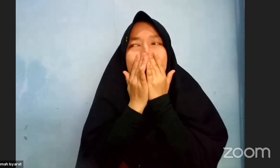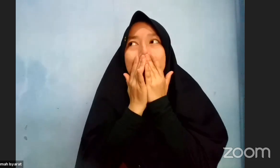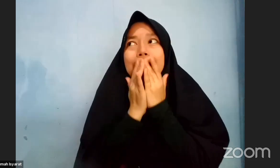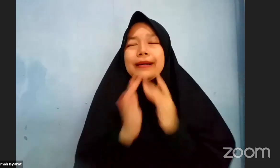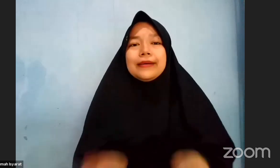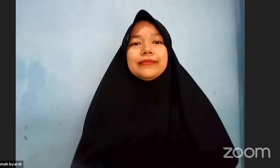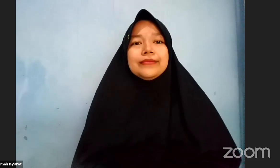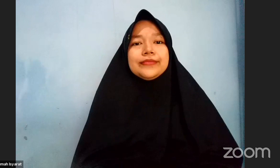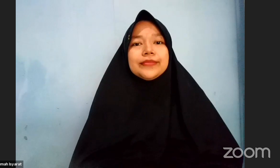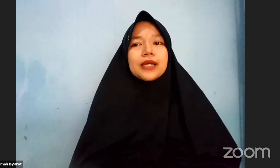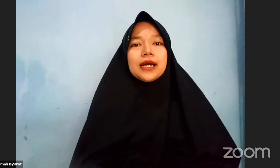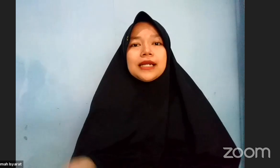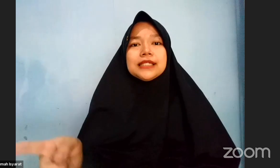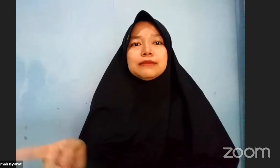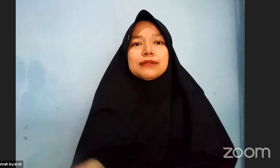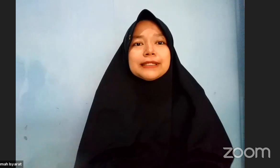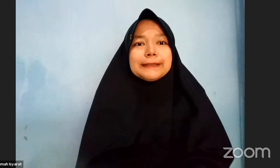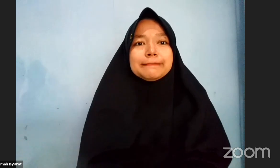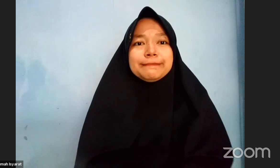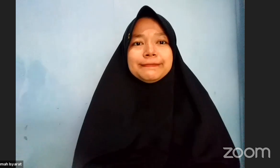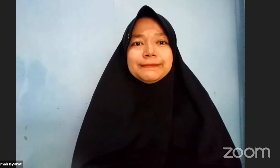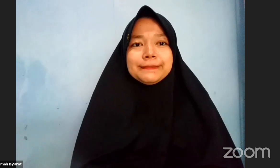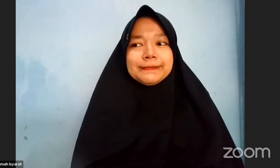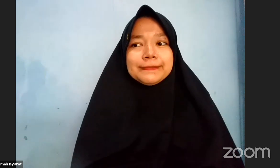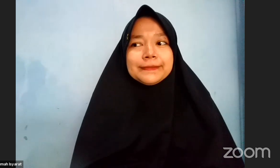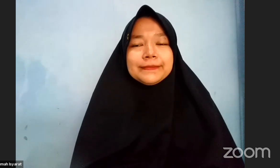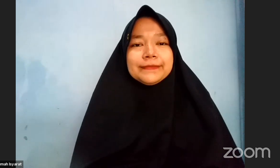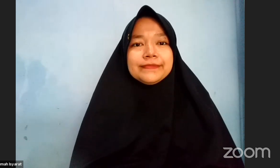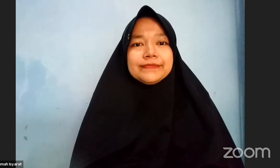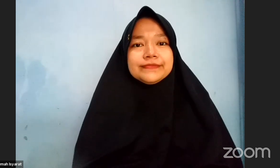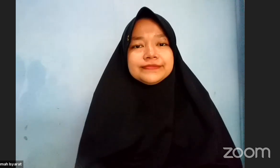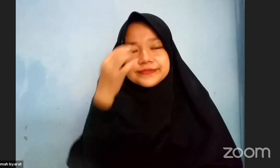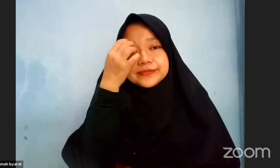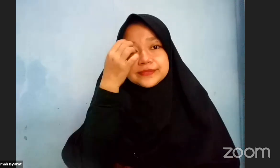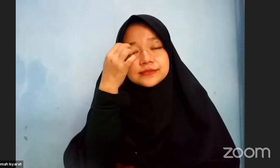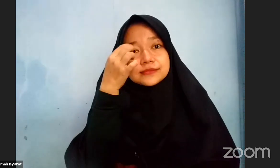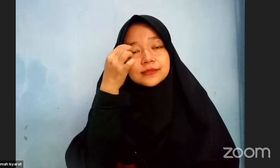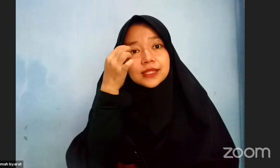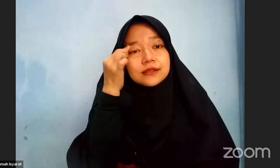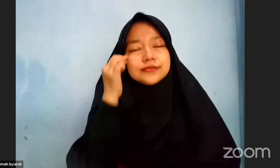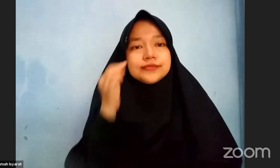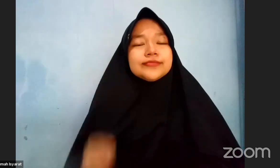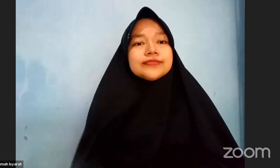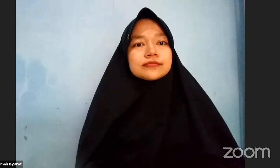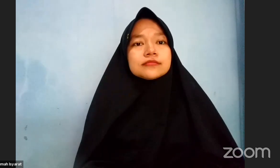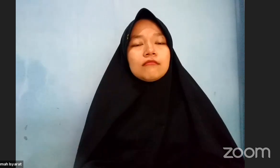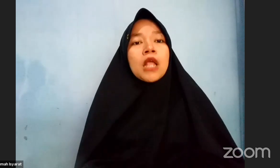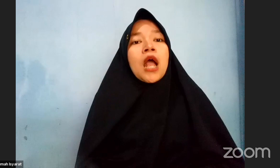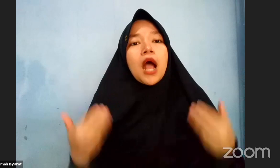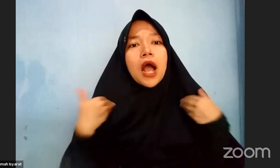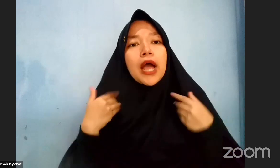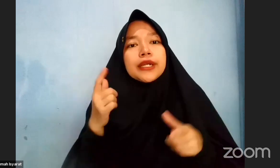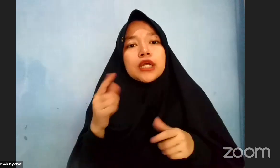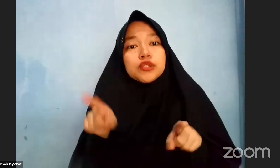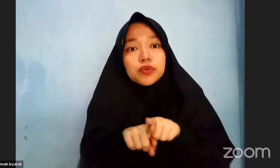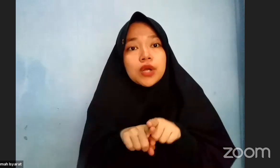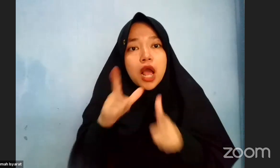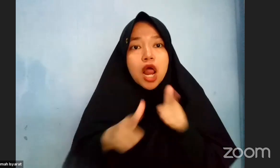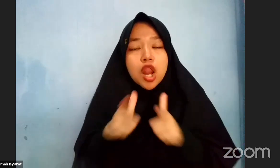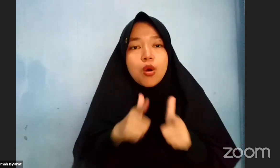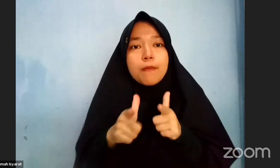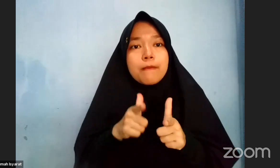sudah dilakukan di gtk melalui lomba pendidikan inklusi kemudian lomba untuk guru-guru